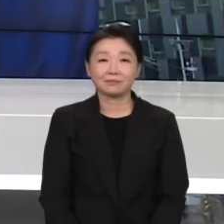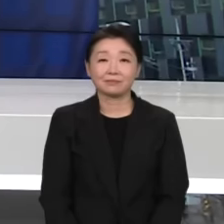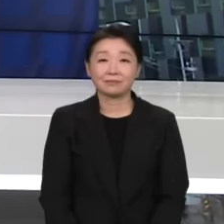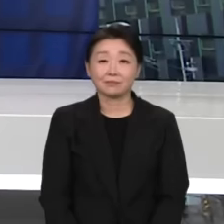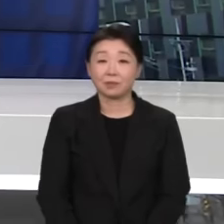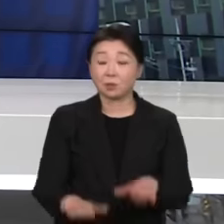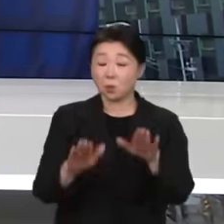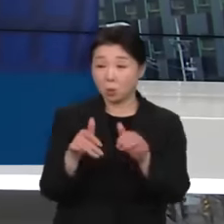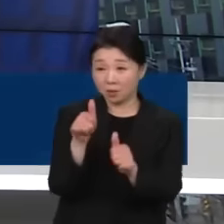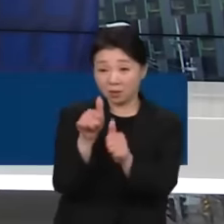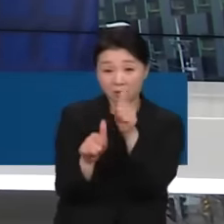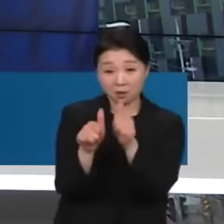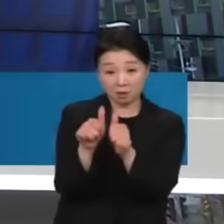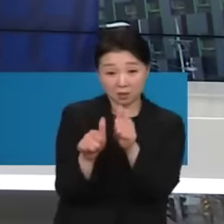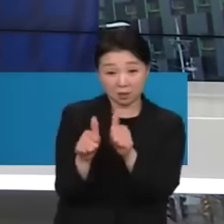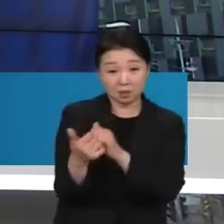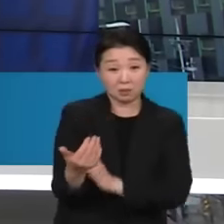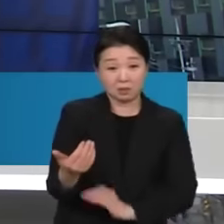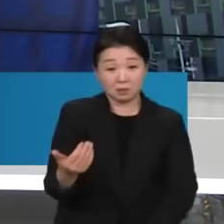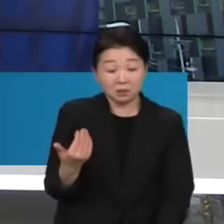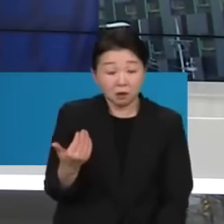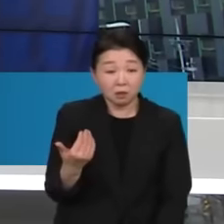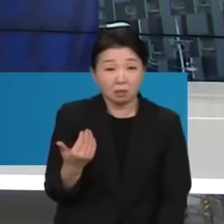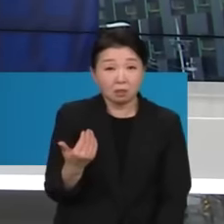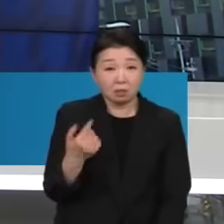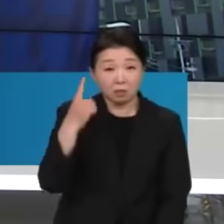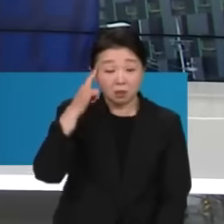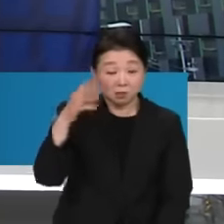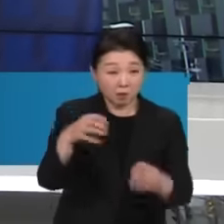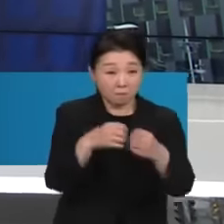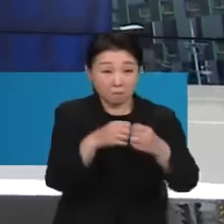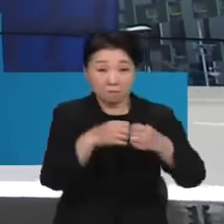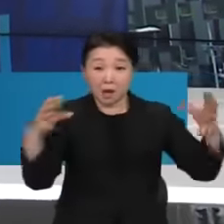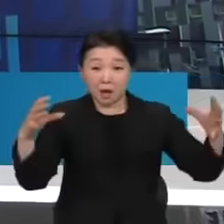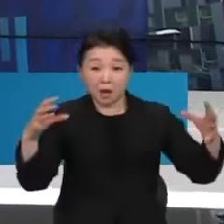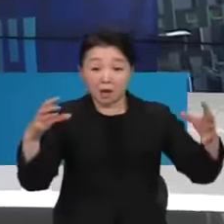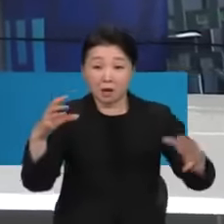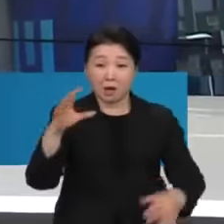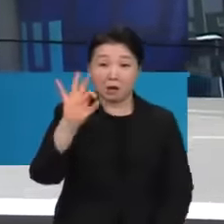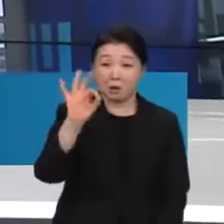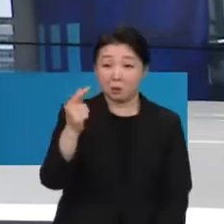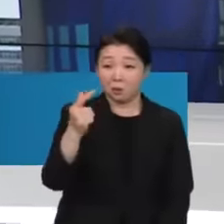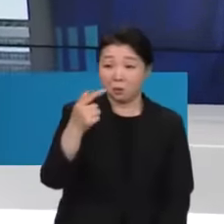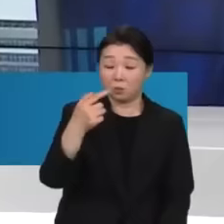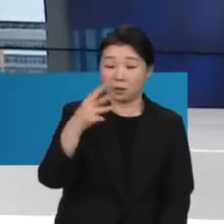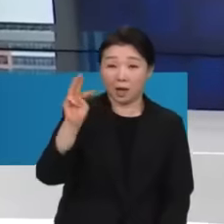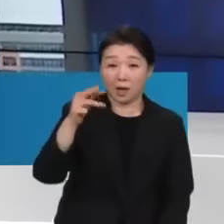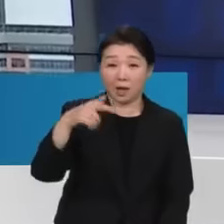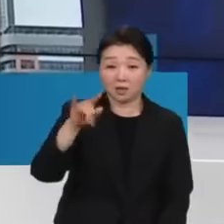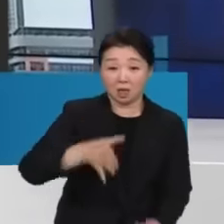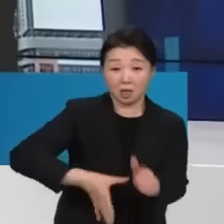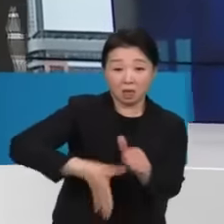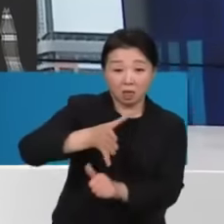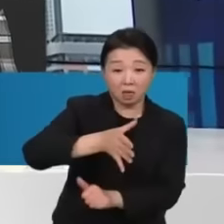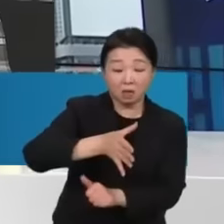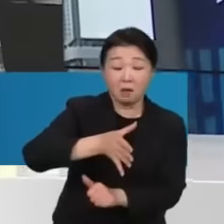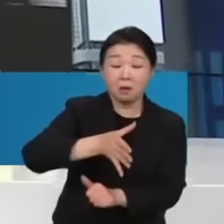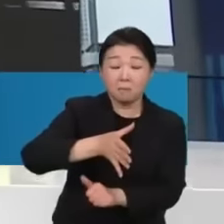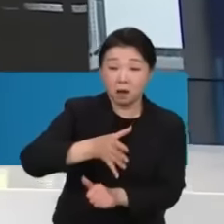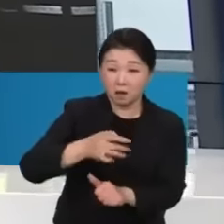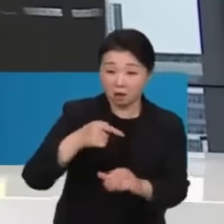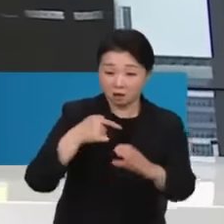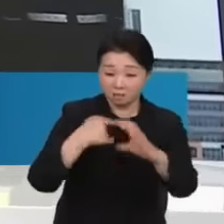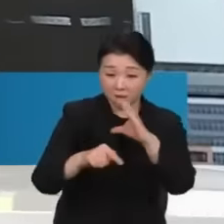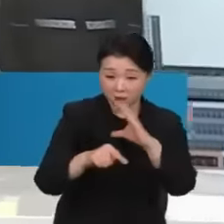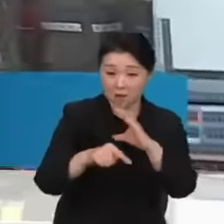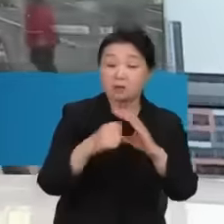그런데 오늘 경기를 앞두고 경기장에 폭탄을 터뜨려서 오타니 선수 등을 해치겠다는 협박 메일을 받았다는 신고가 접수돼